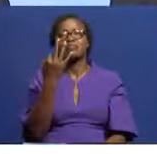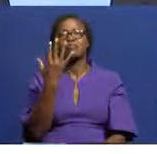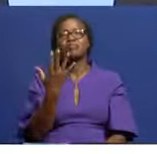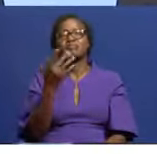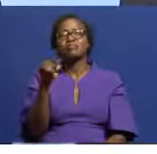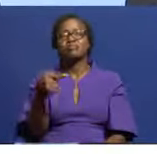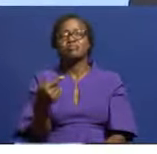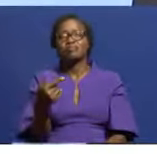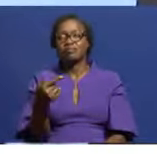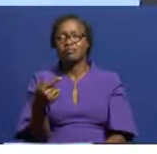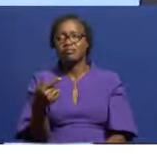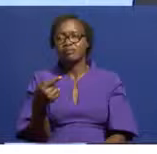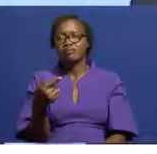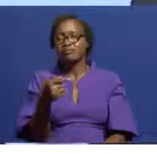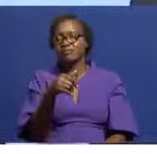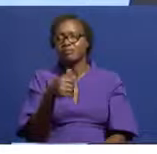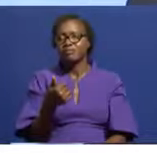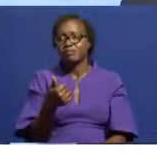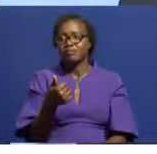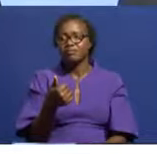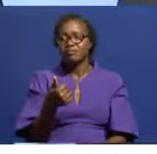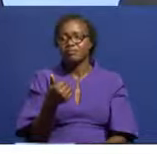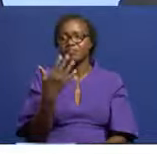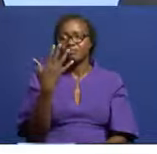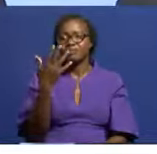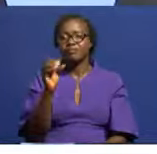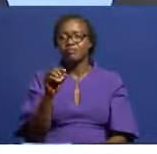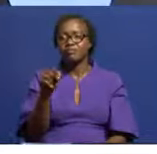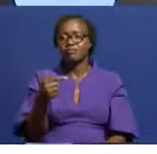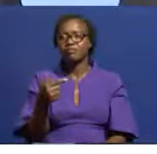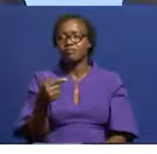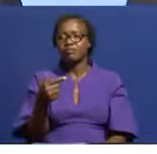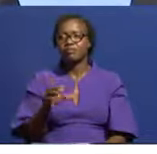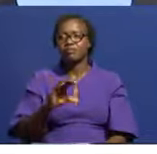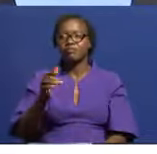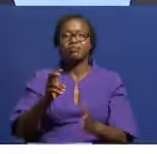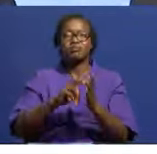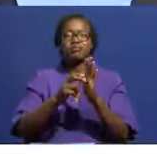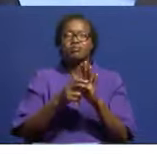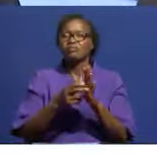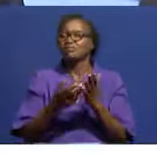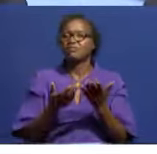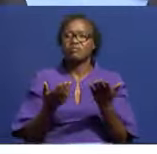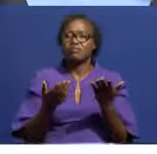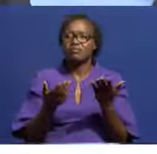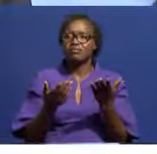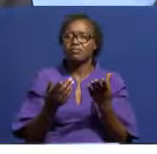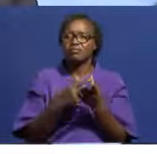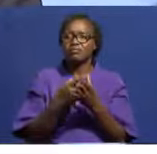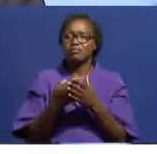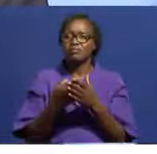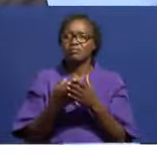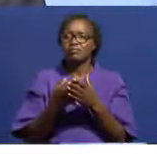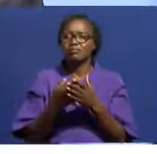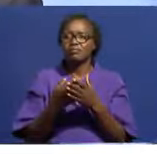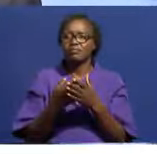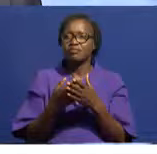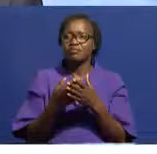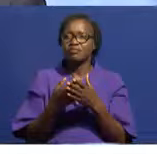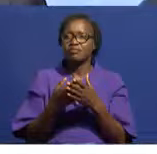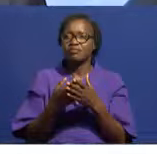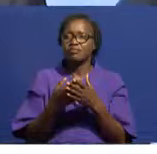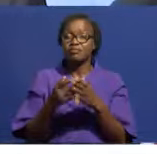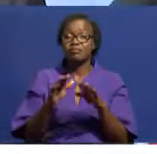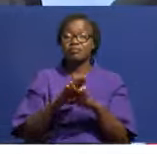1035. Tuko na mwingine analipwa 1050, sasa hao ndio wanaitwa county contracts. Alafu yule ambaye yuko kwa kandarasi